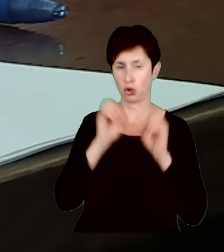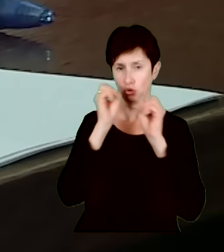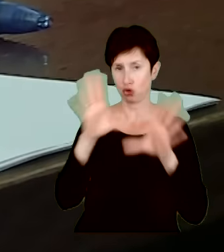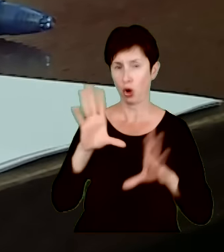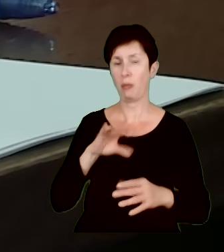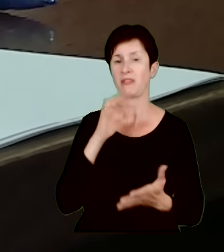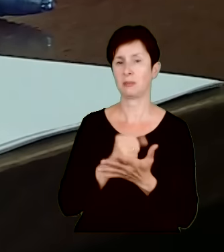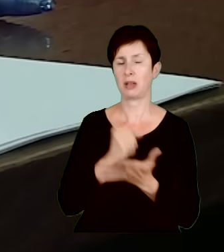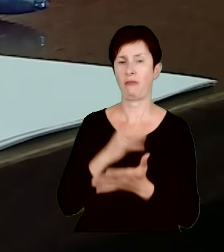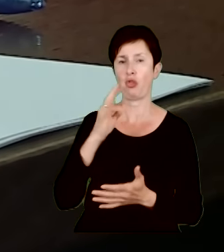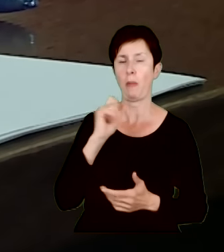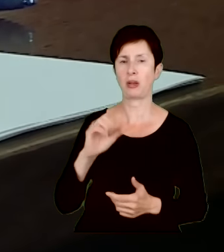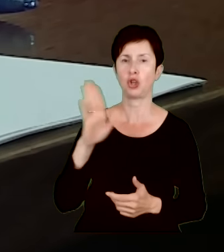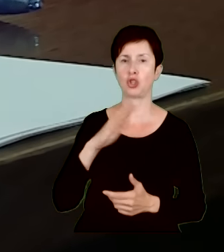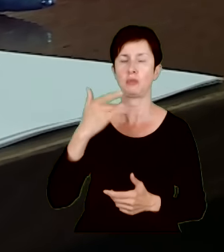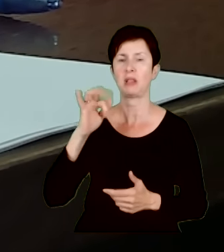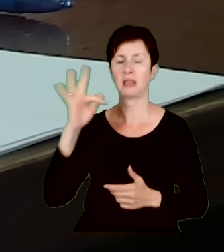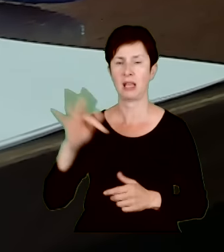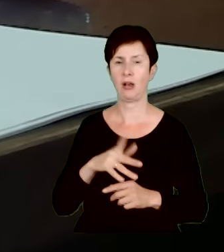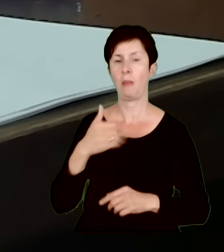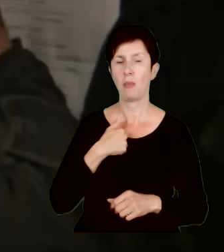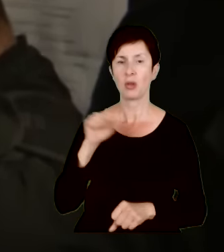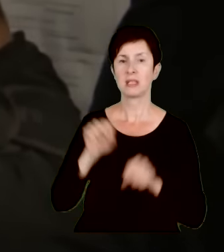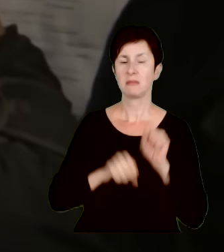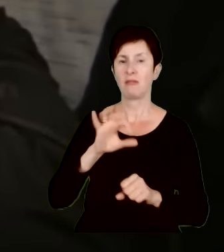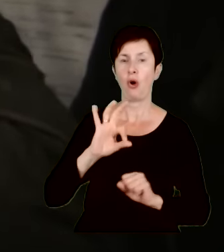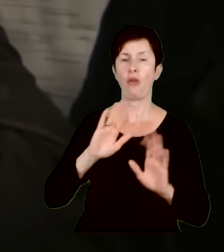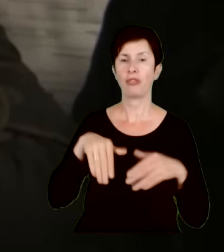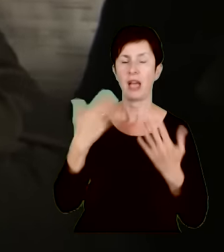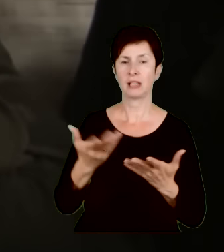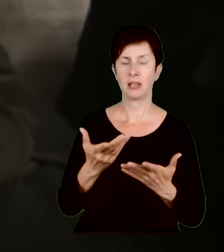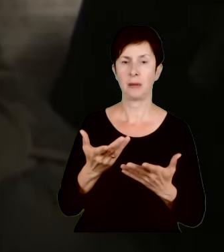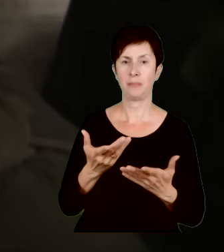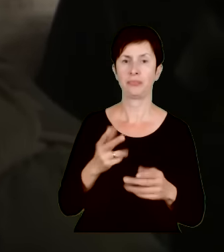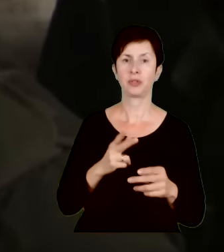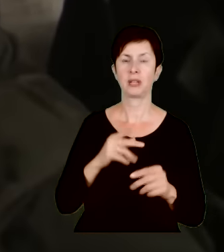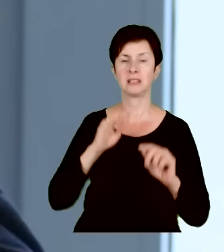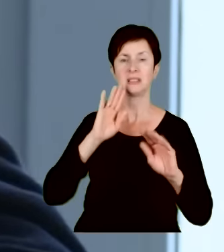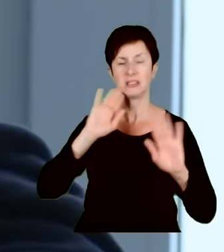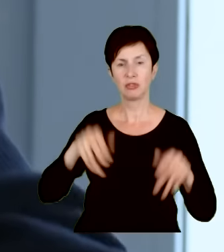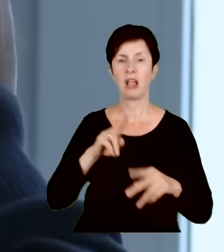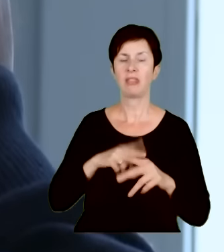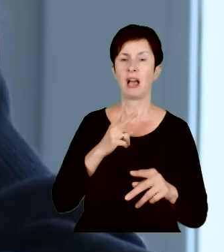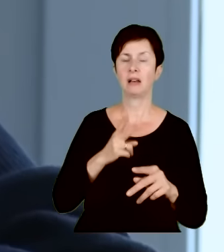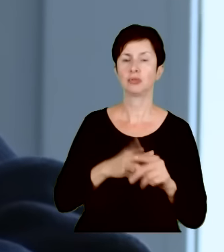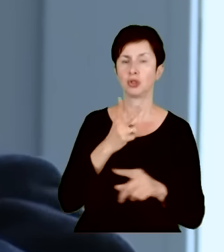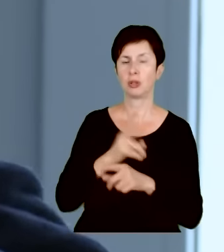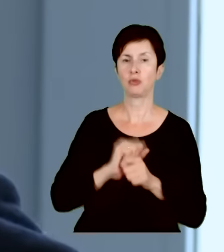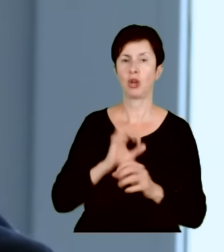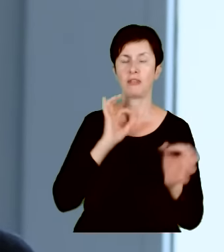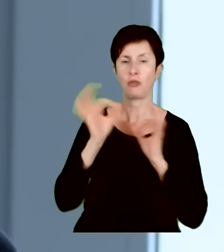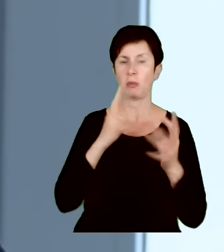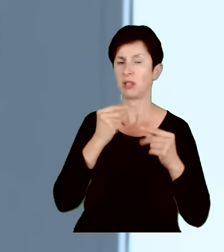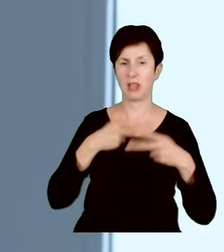Tomasza szmita sędzia rozstrzygał także sprawy o wydanie poświadczenia do dostępu do informacji tajnej teraz jest podejrzane o